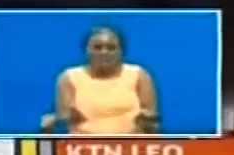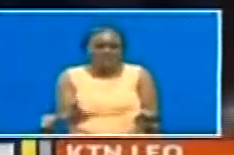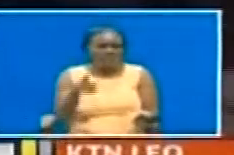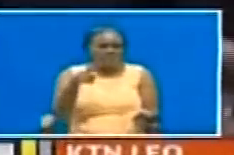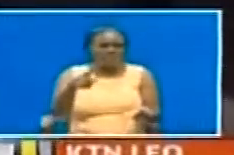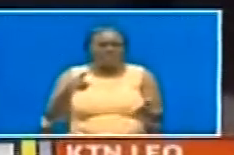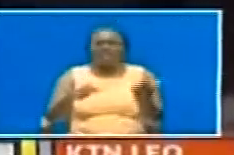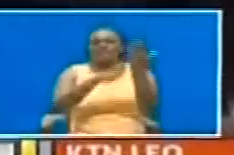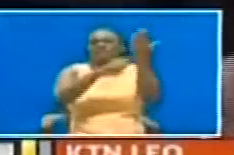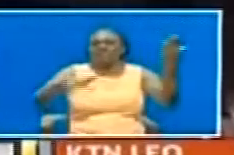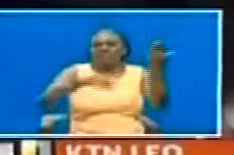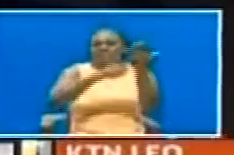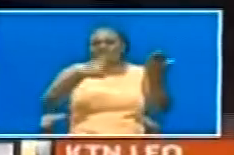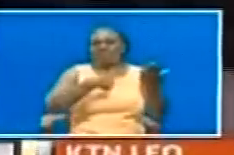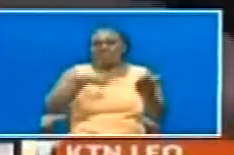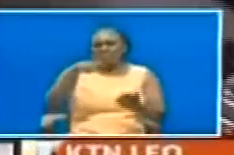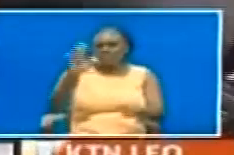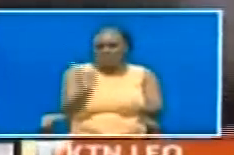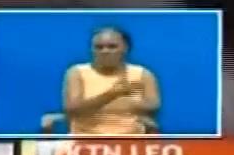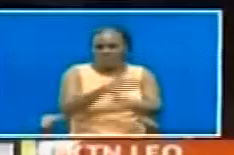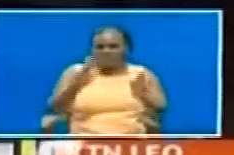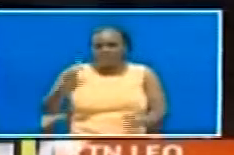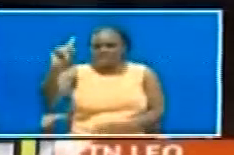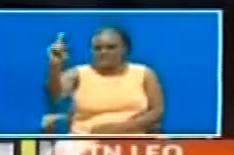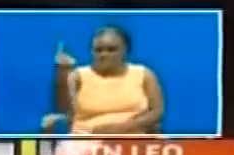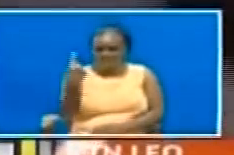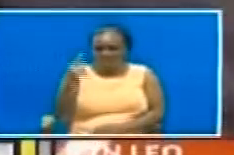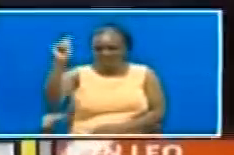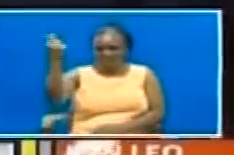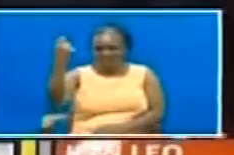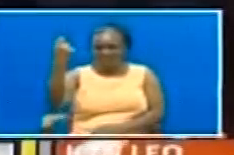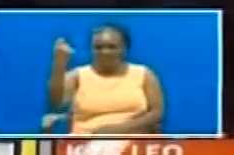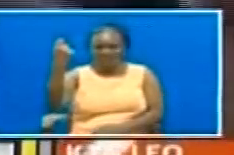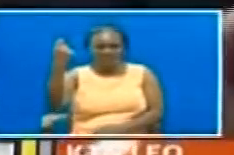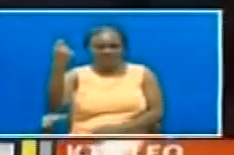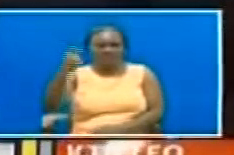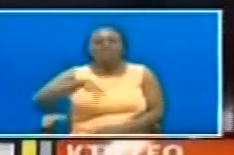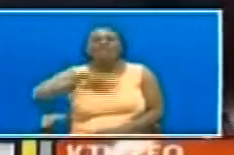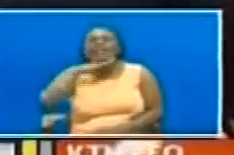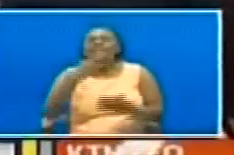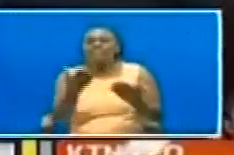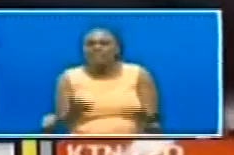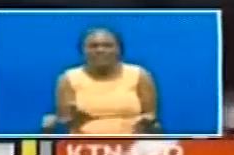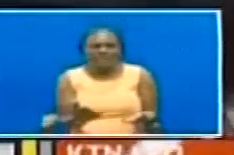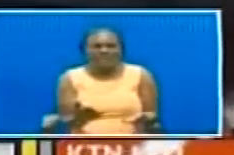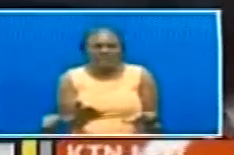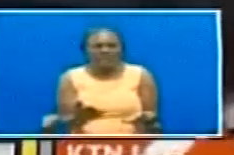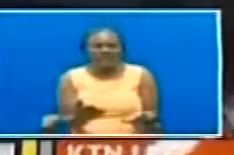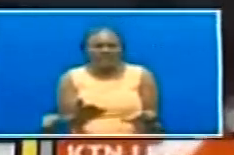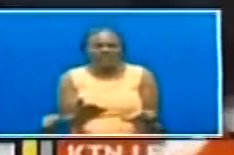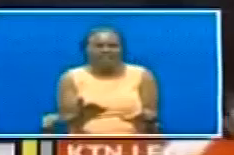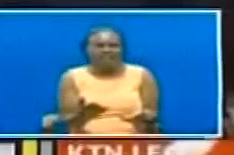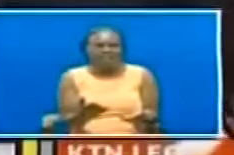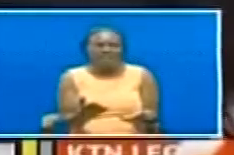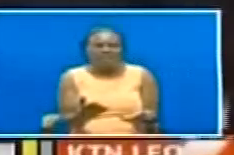watatoa sifa nyingi sana. Huyo ndio mwimbaji wa kwanza katika Kenya, amekufa sasa. Sifa alikuwa mtu